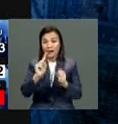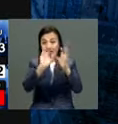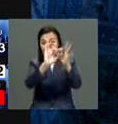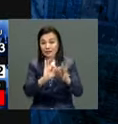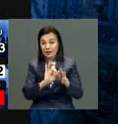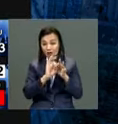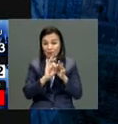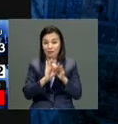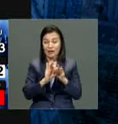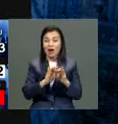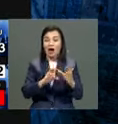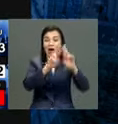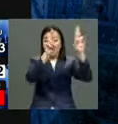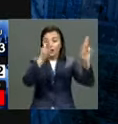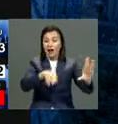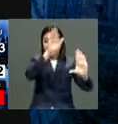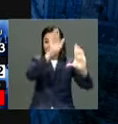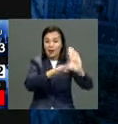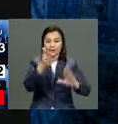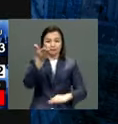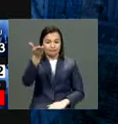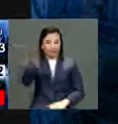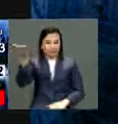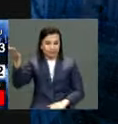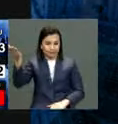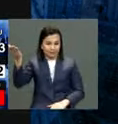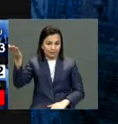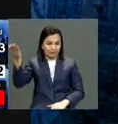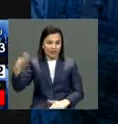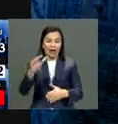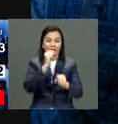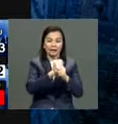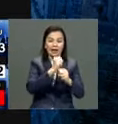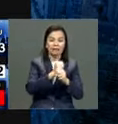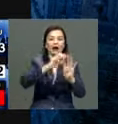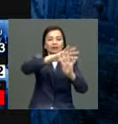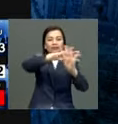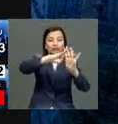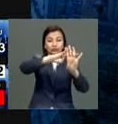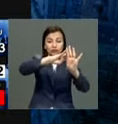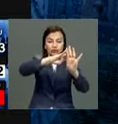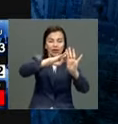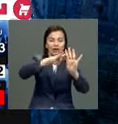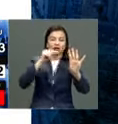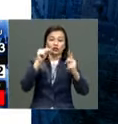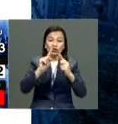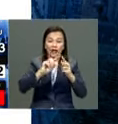สิ่งที่ขาดไม่ได้เมื่อต้องออกจากบ้านต้องพกติดตัวให้เป็นนิสัยก็คือหน้ากากอนามัยเจลล้างมือและกระดาษทิชชู่ค่ะไทยชนะแพลตฟอร์มที่จะช่วยให้การใช้ชีวิตวิถีใหม่ของพวกเราง่ายขึ้นเพียงเริ่มจากผู้ประกอบการลงทะเบียนที่www.chanel.comเพื่อรับ QR Codeนะไปติดที่หน้าสถานที่ให้บริการผู้เข้าใช้บริการสแกนคิวอาร์โค้ดเพื่อเช็คอินหรือแจ้งเข้าโดยทุกคนสามารถช่วยกันรีวิวหรือประเมินสถานที่ตนเองเข้าใช้บริการโดยหาพบสถานที่ที่มีความเสี่ยงสูงจะได้ทำการปรับปรุงหรือหากสูงมากจะได้ปิดเพื่อป้องกันและสุดท้ายก่อนออกจากสถานที่ต่างๆอย่าลืมเช็คเอาท์แจ้งออกเพื่อให้คนที่รออยู่ได้เข้าใช้บริการค่ะชีวิตวิถีใหม่ใส่ใจปลอดภัยไทยชนะ